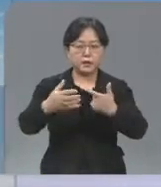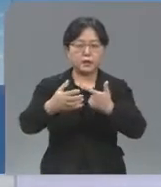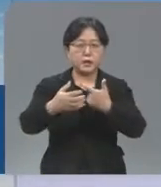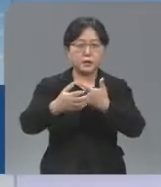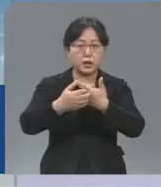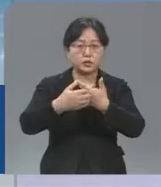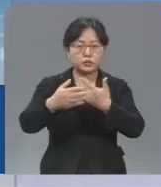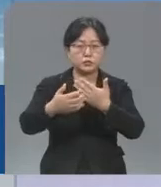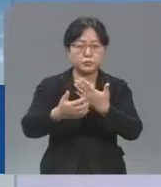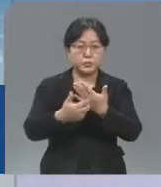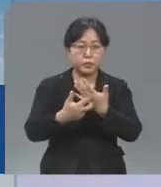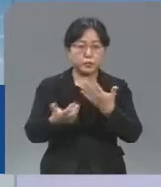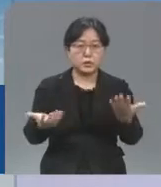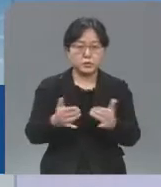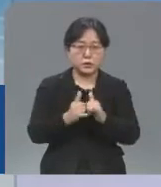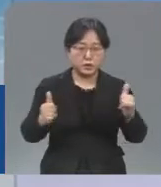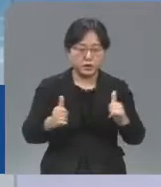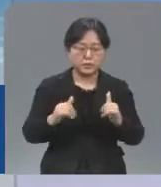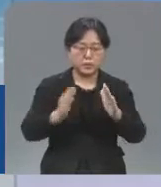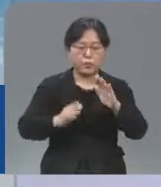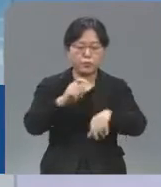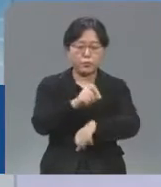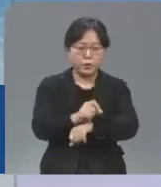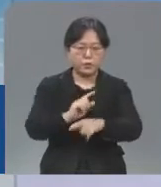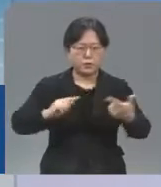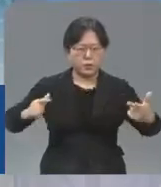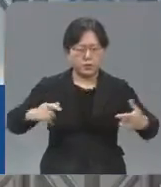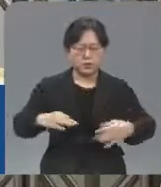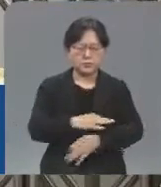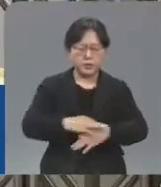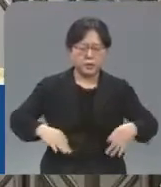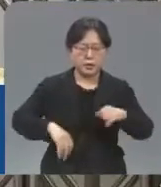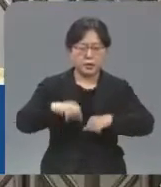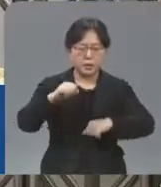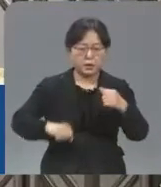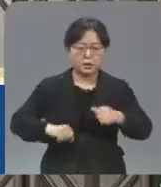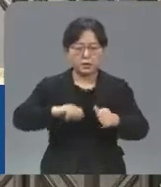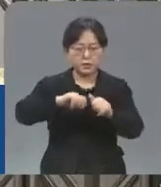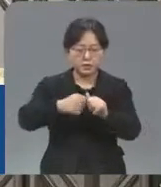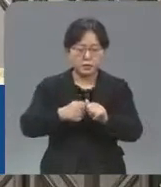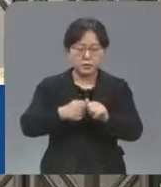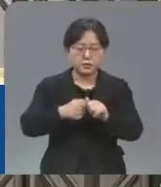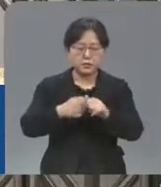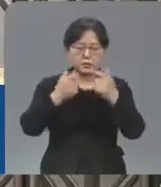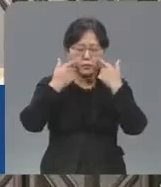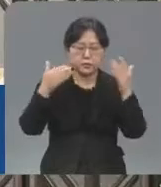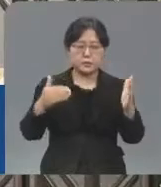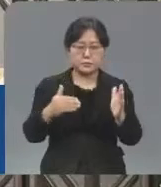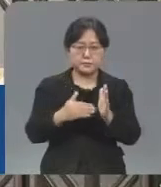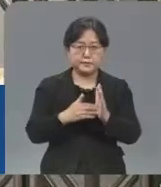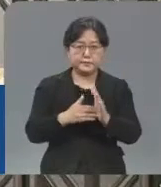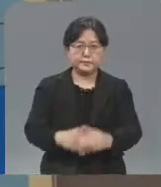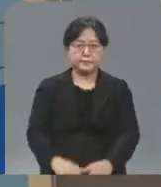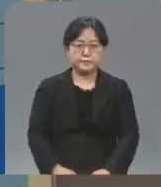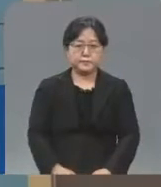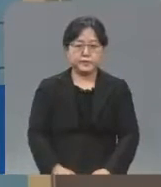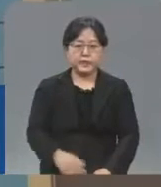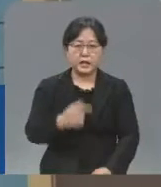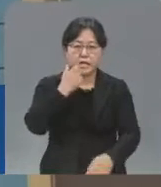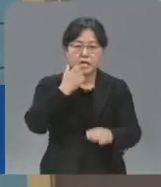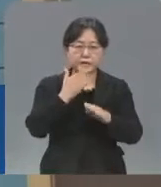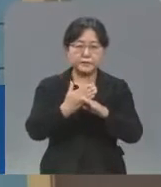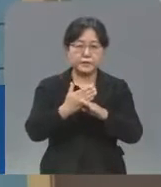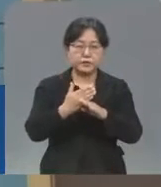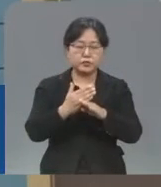국립나주병원에서 근무하는 보건복지부 소속 공무원들이 각종 비위 행위로 잇따라 징계를 받은 것으로 드러났습니다.